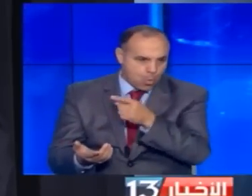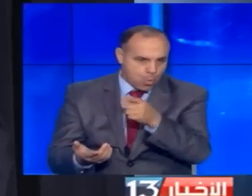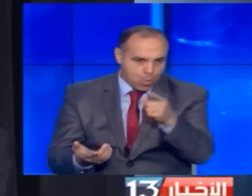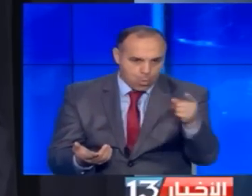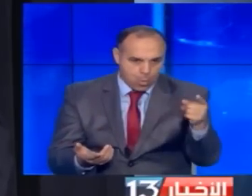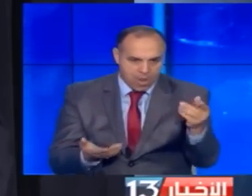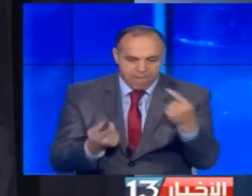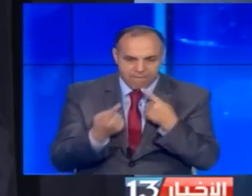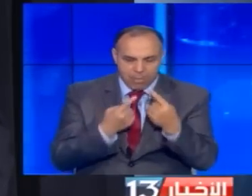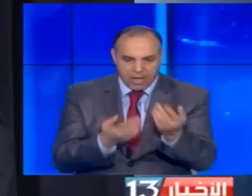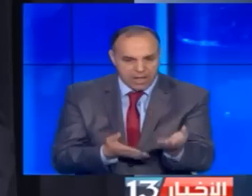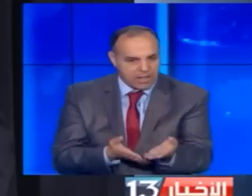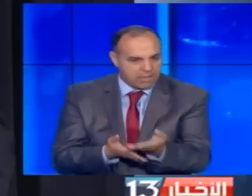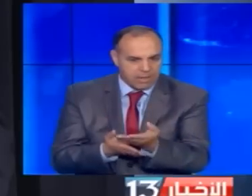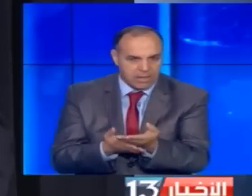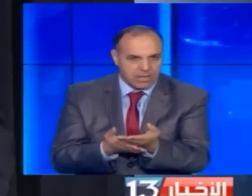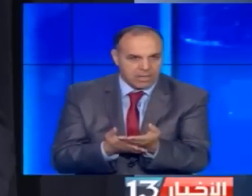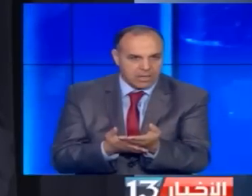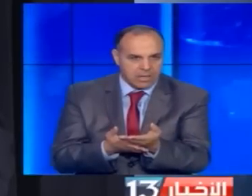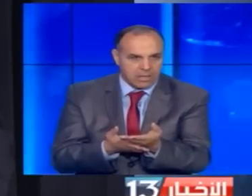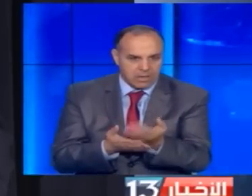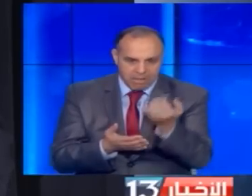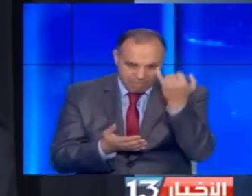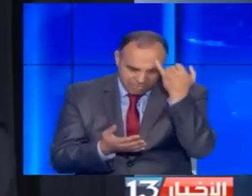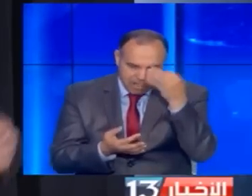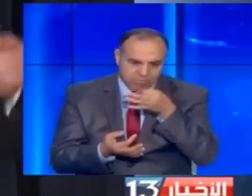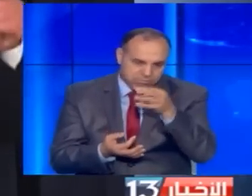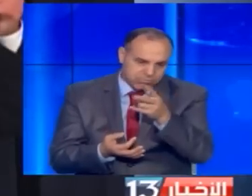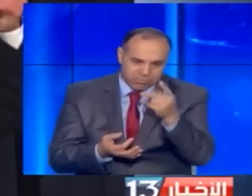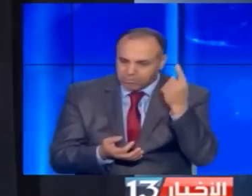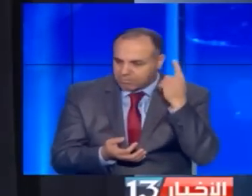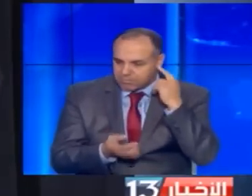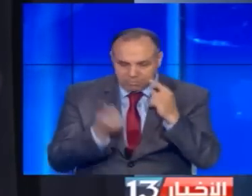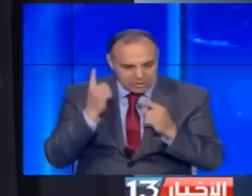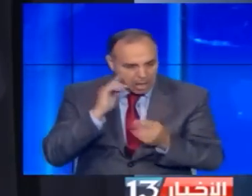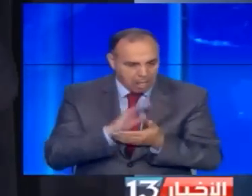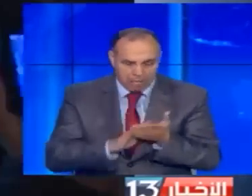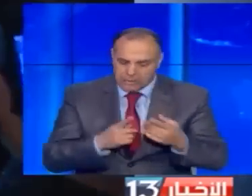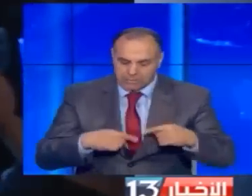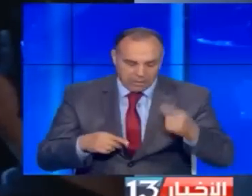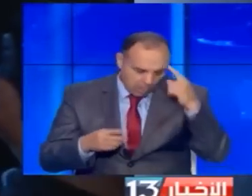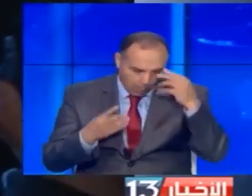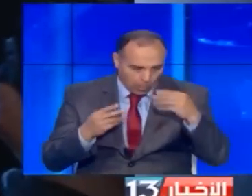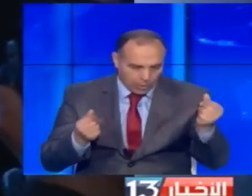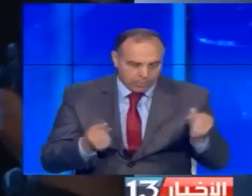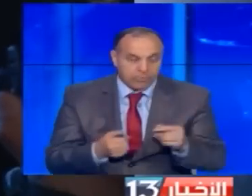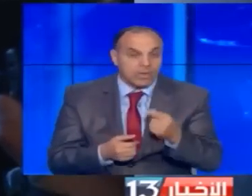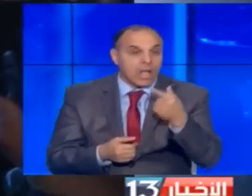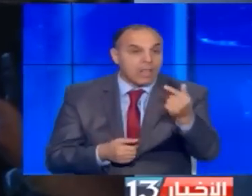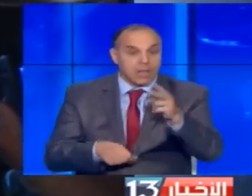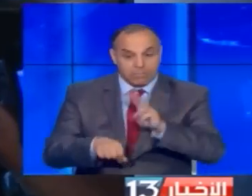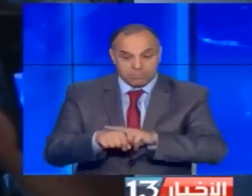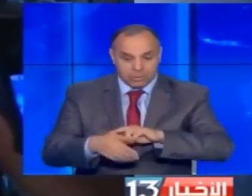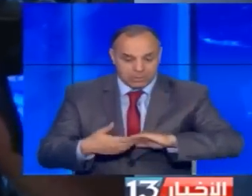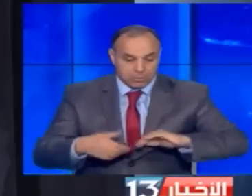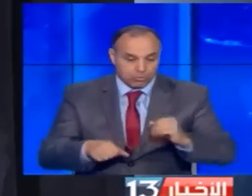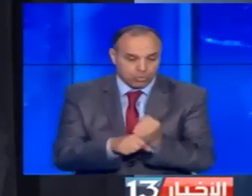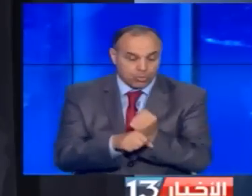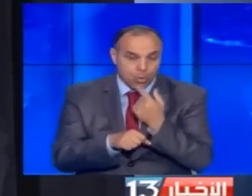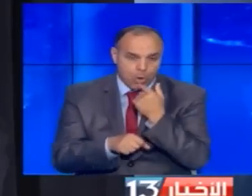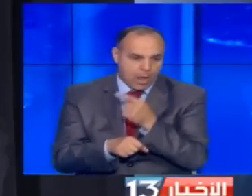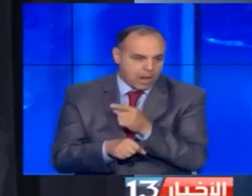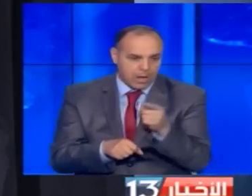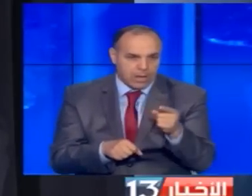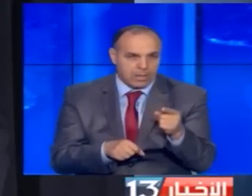الوفد التفاوضي، ما تقولوليش الحديث هذا، احسبوا رواحكم ما عملتوش جلسة. وأشار الأمين العام للمنظمة الشاغلة